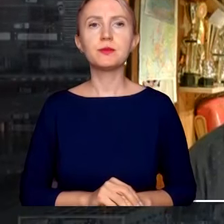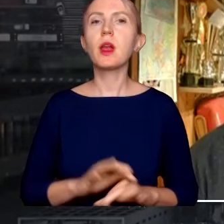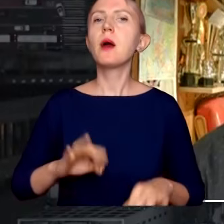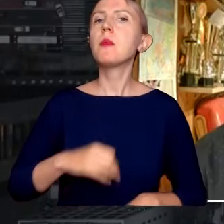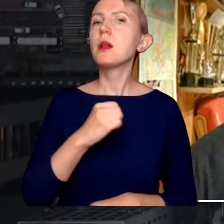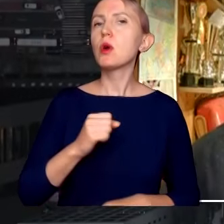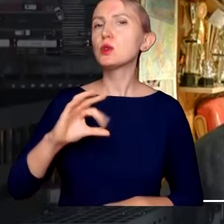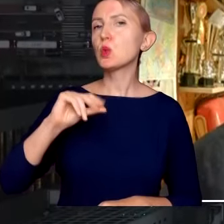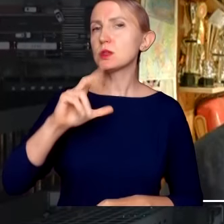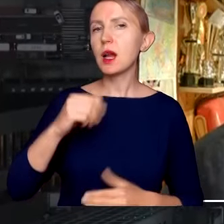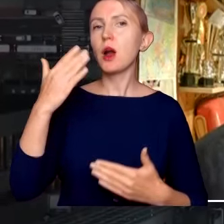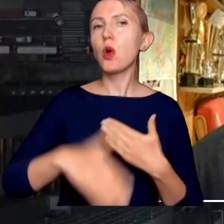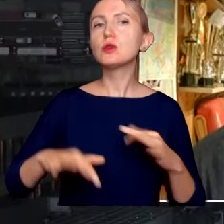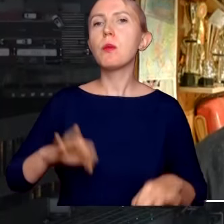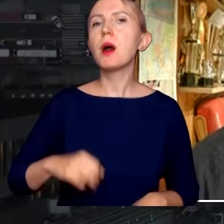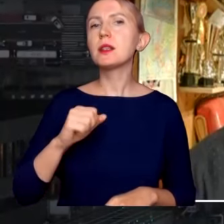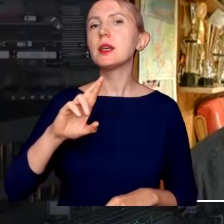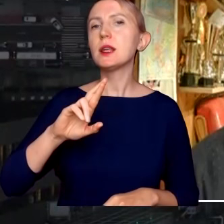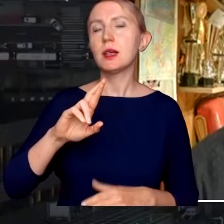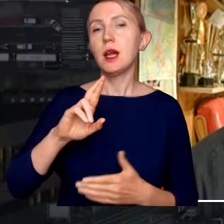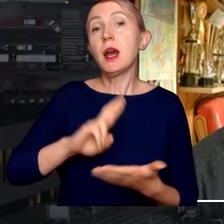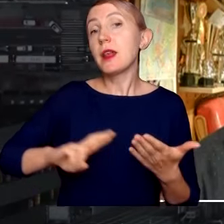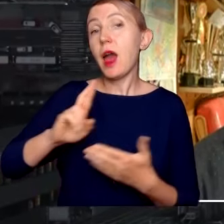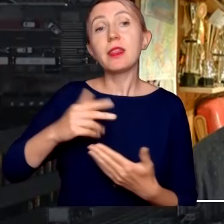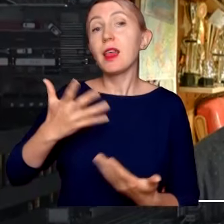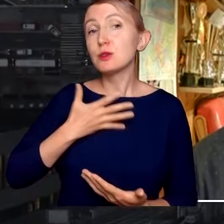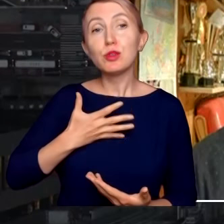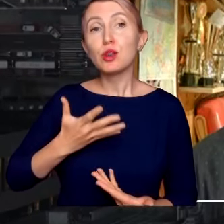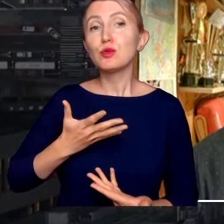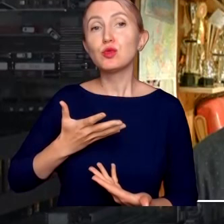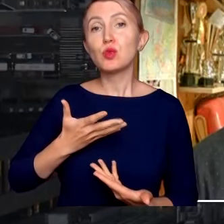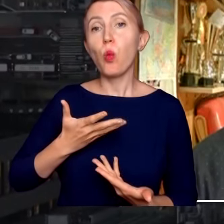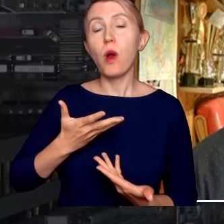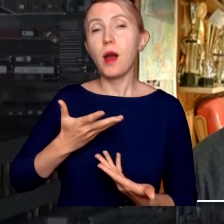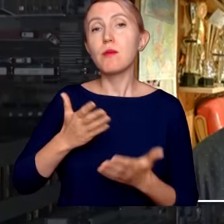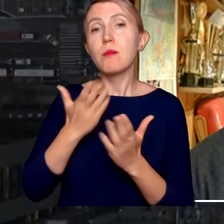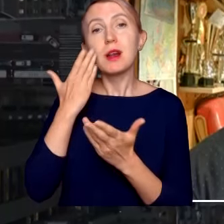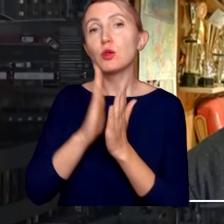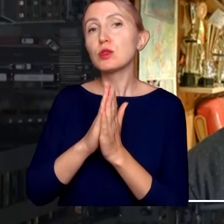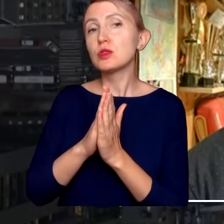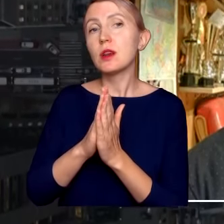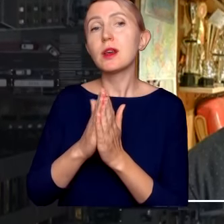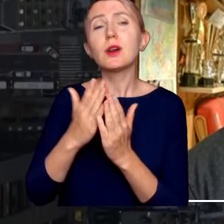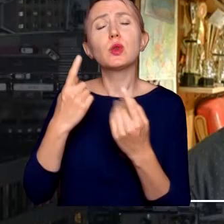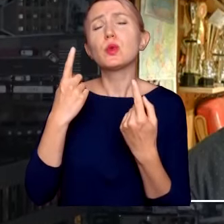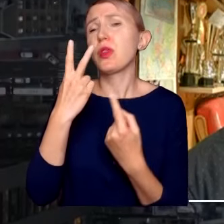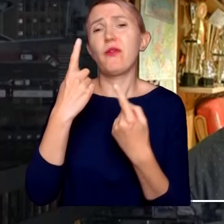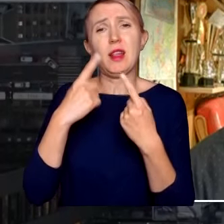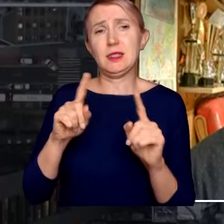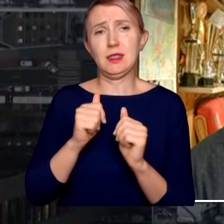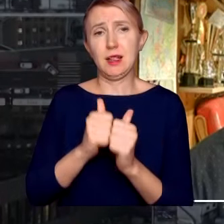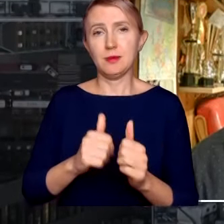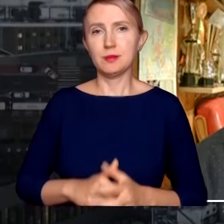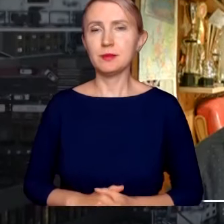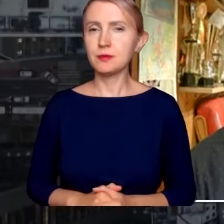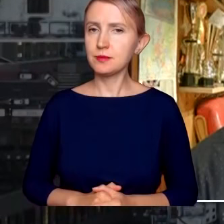spokojnie. Soska kończy, ale pani radna, żeby się nie czuła tutaj wyautowana, bardzo proszę, dosłownie dwa zdania, pani doktor, bo